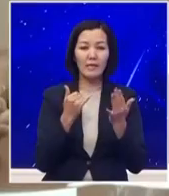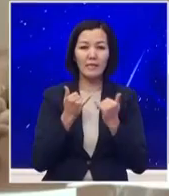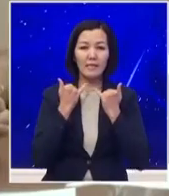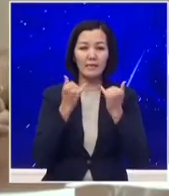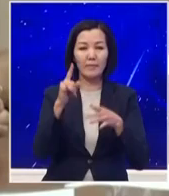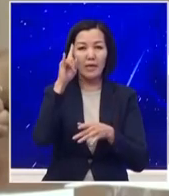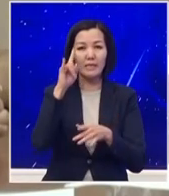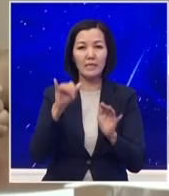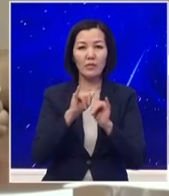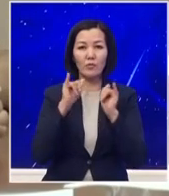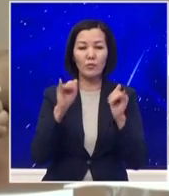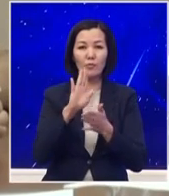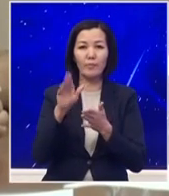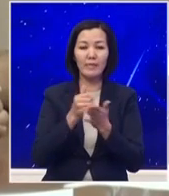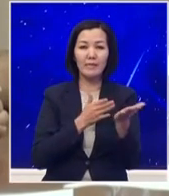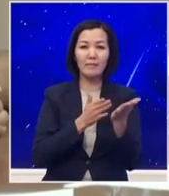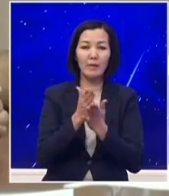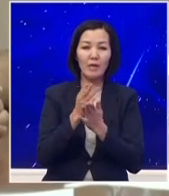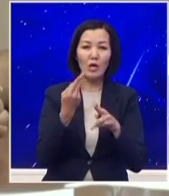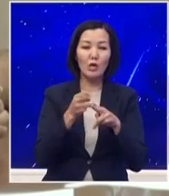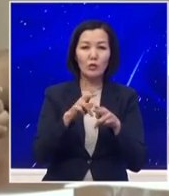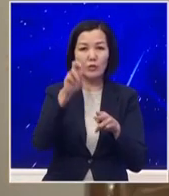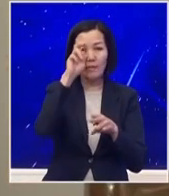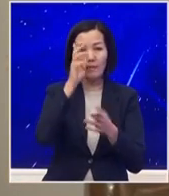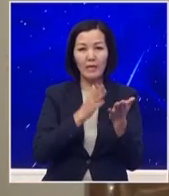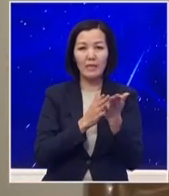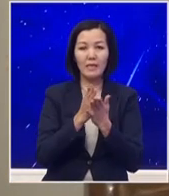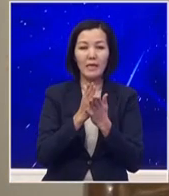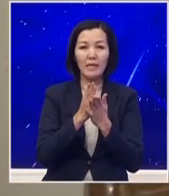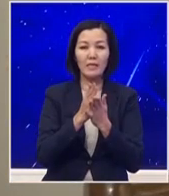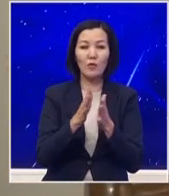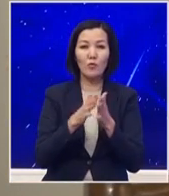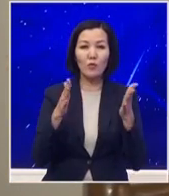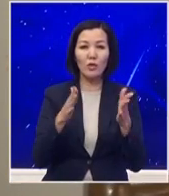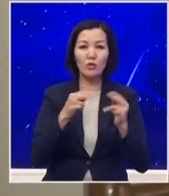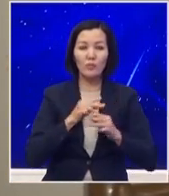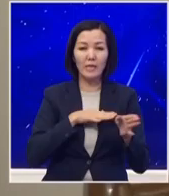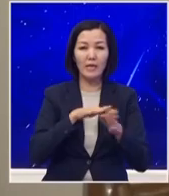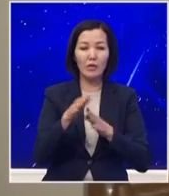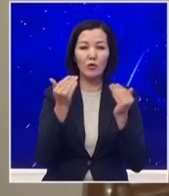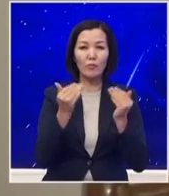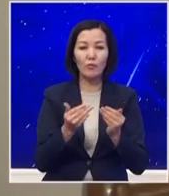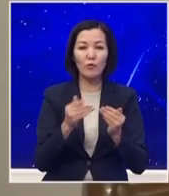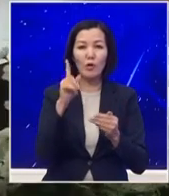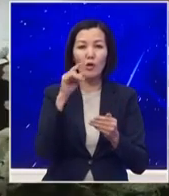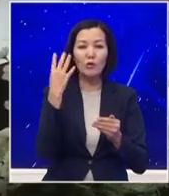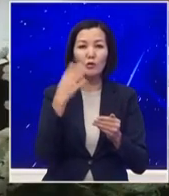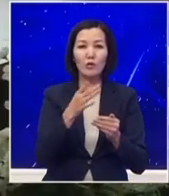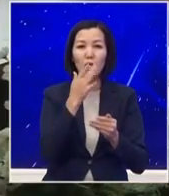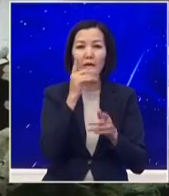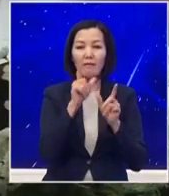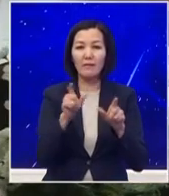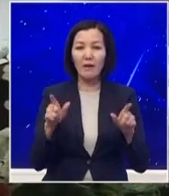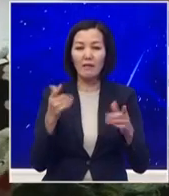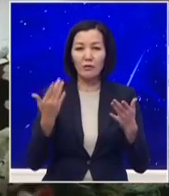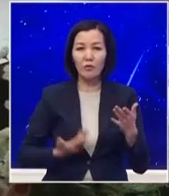Қазақстанның өркендеуінің басты кепілі. Сондықтан мемлекет саясаты да осы бағытта ілкімді істер атқаруда. Бүгінде елімізде 140-қа жуық этнос тұрады.